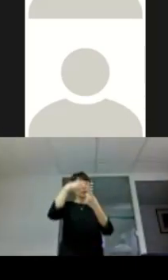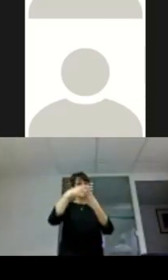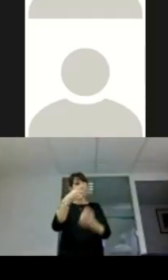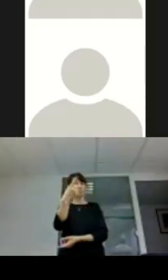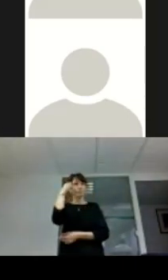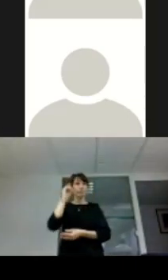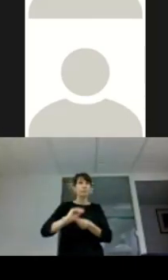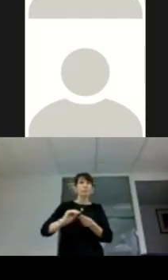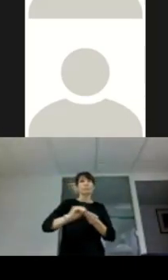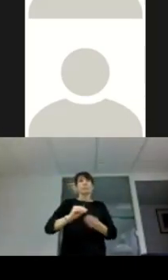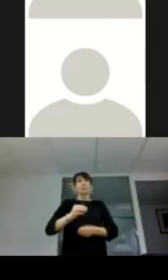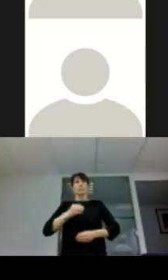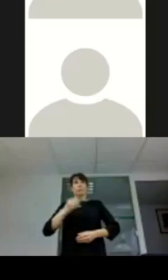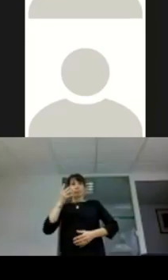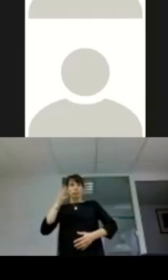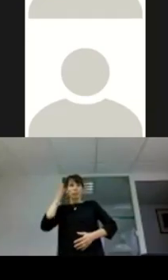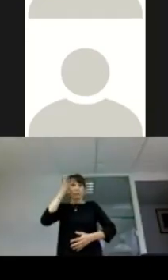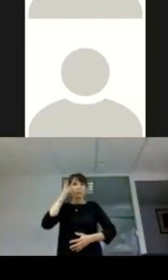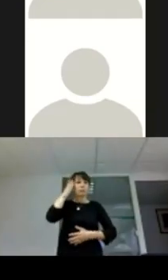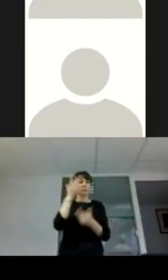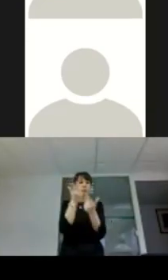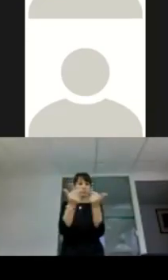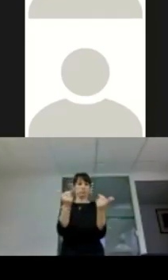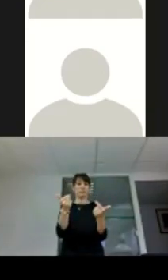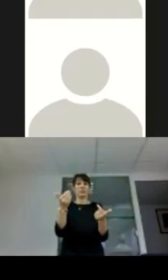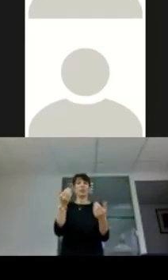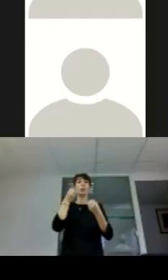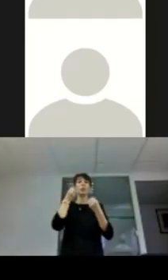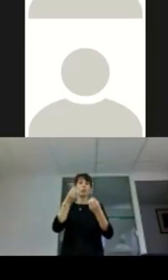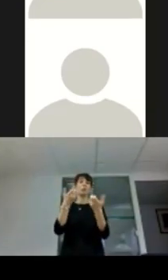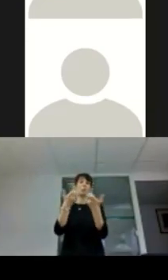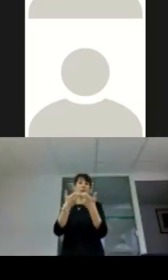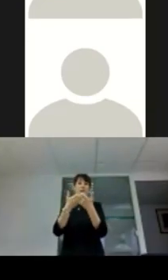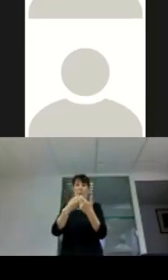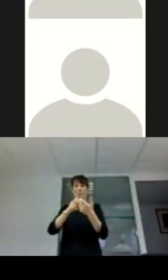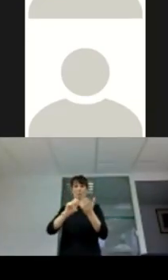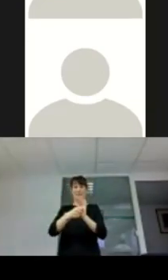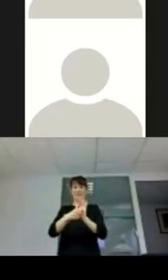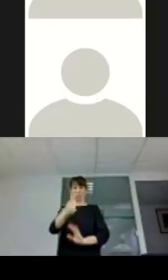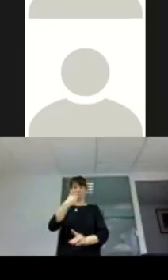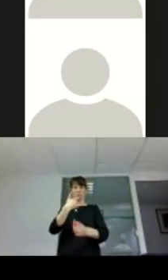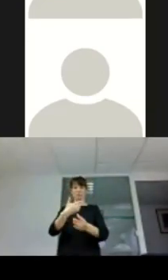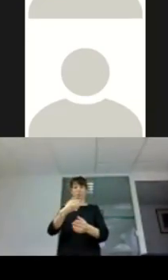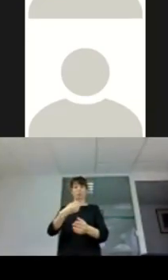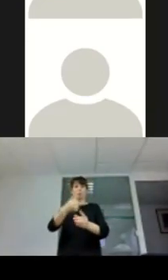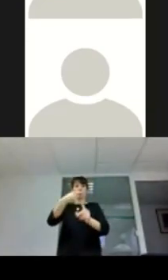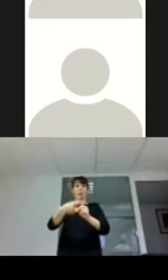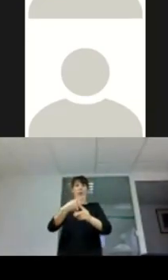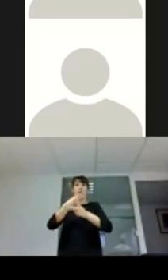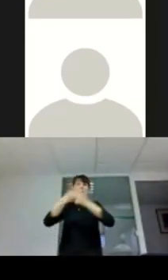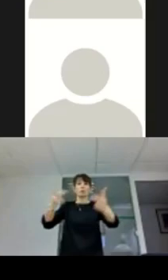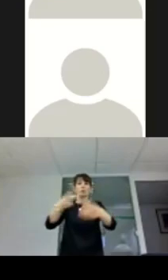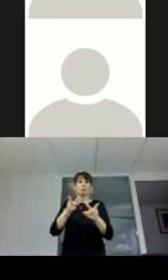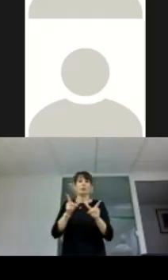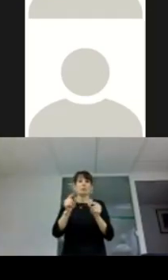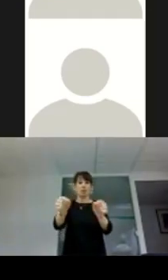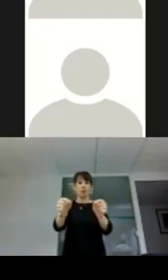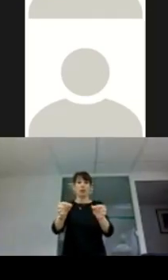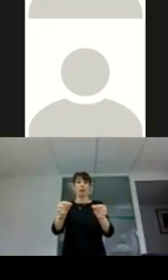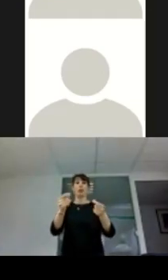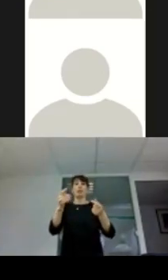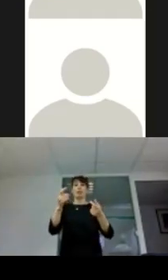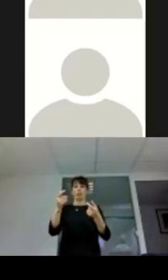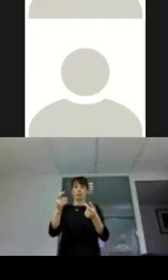sa perplexité par rapport à la maladie, ses questionnements, ses craintes. On sait que après les consultations d'annonce qui elles